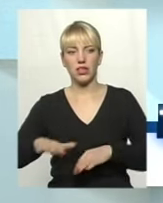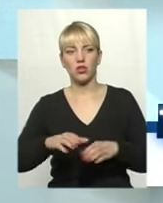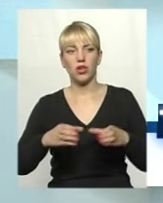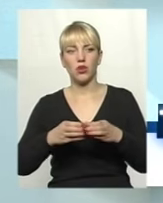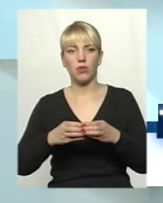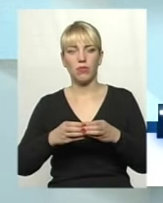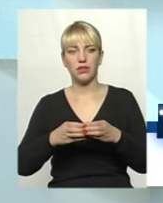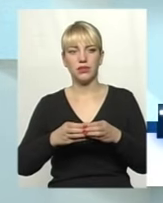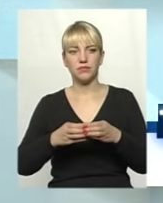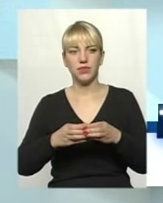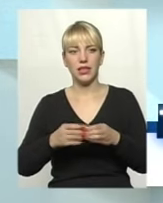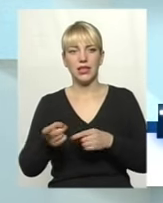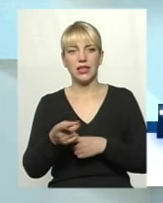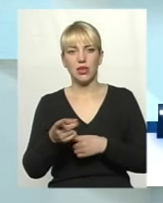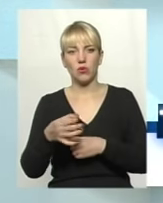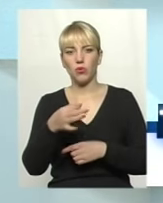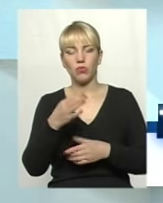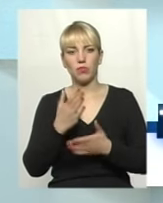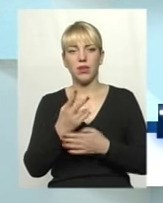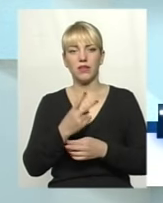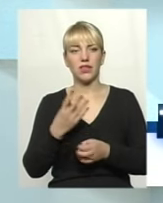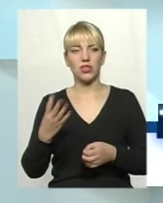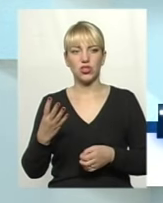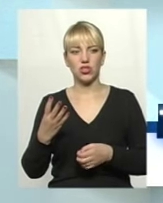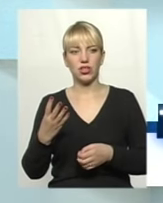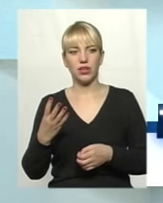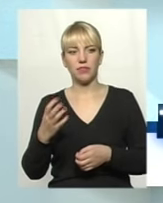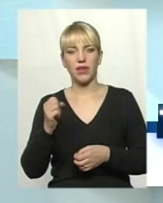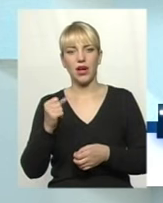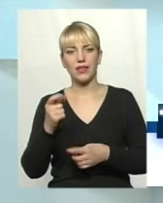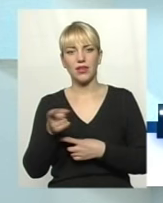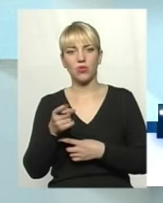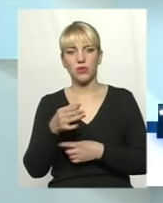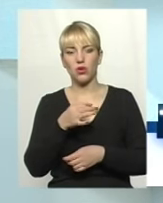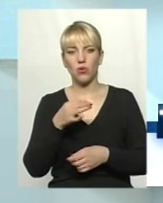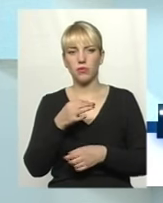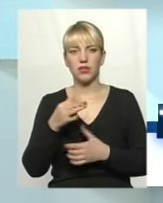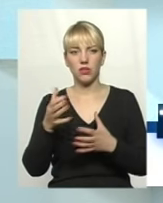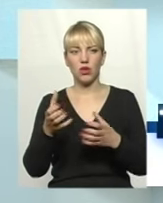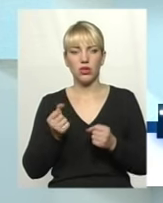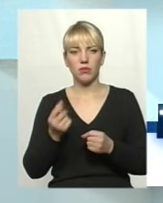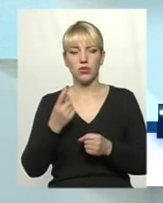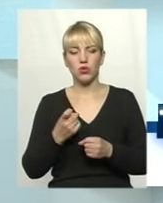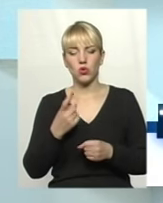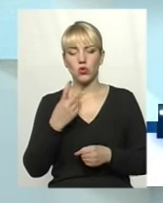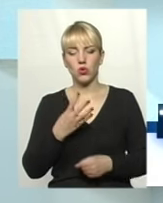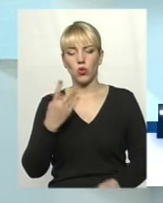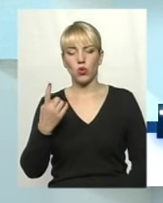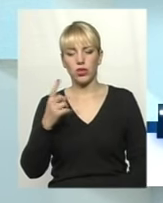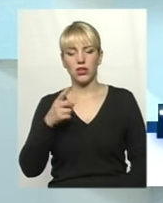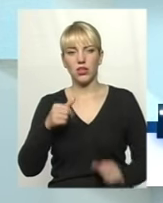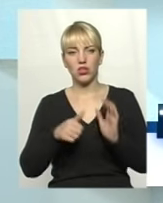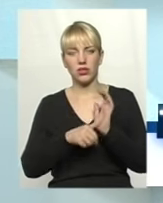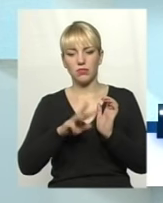громади, Тернопільська область має 24 громади, але Тернопільська область отримала 141,6 мільйона гривень,